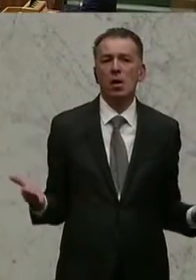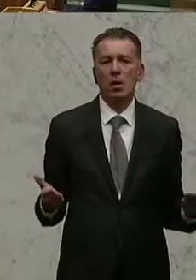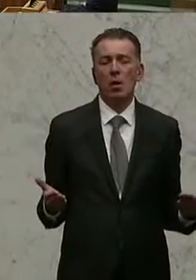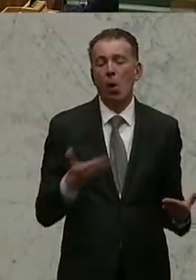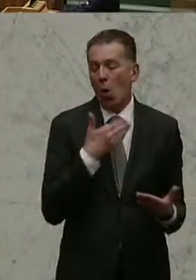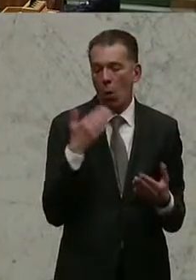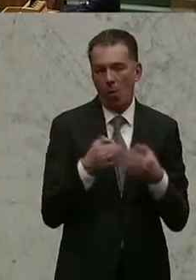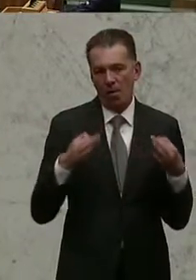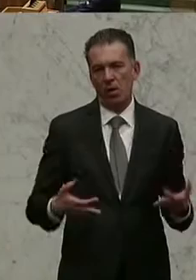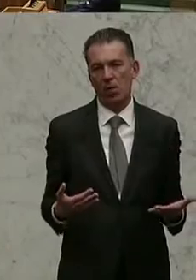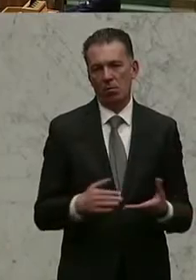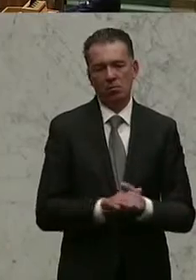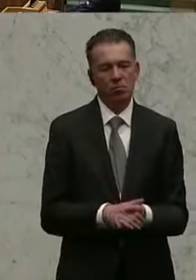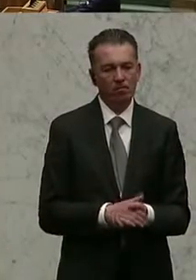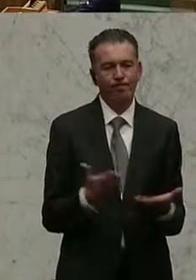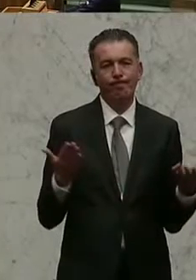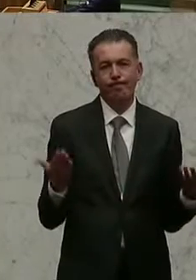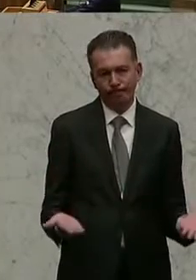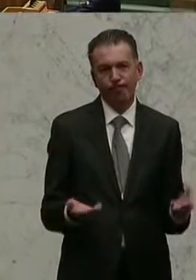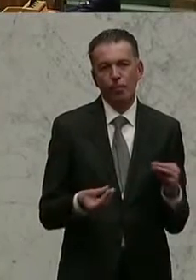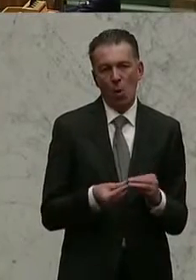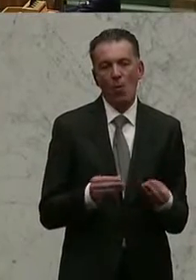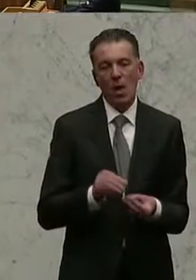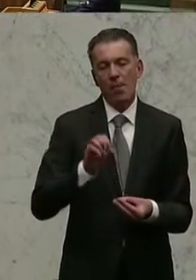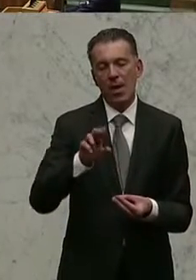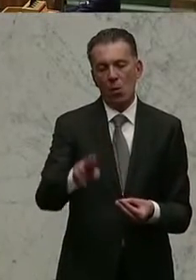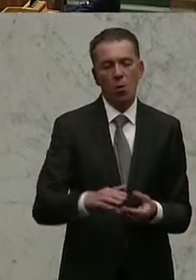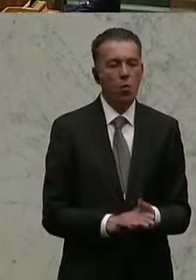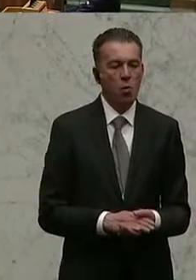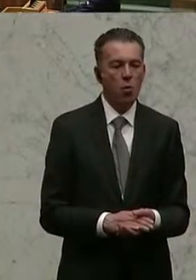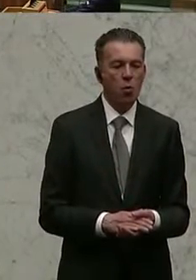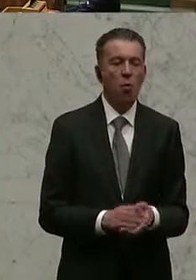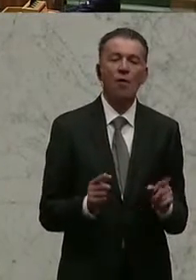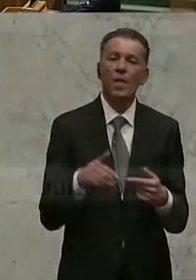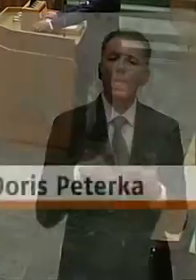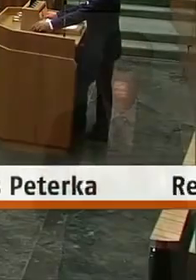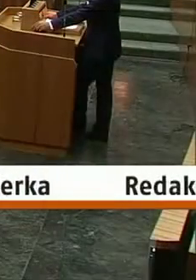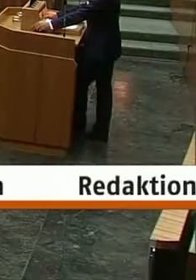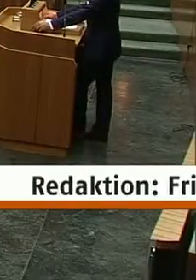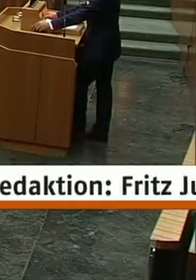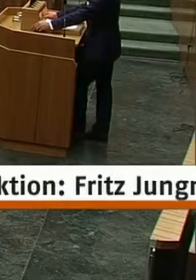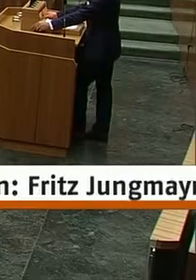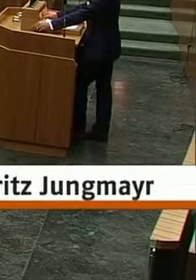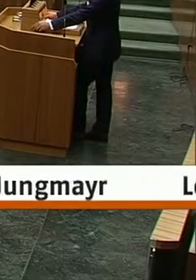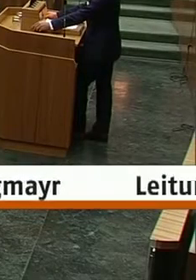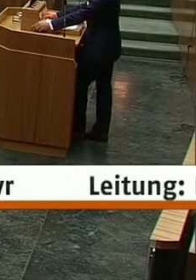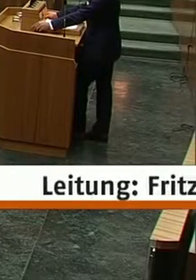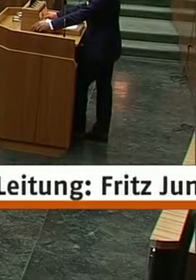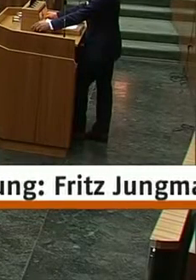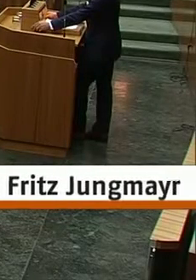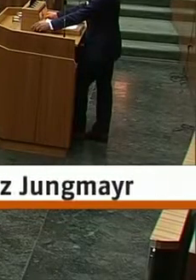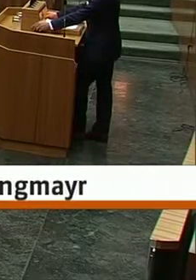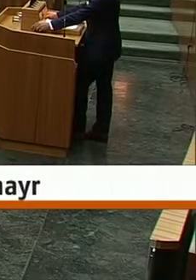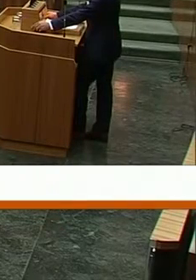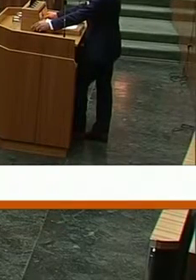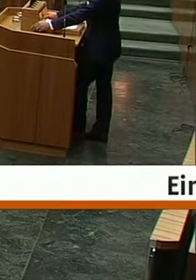passiert nicht. Das ist die Problematik der Europäischen Union, und wir haben dazu beizutragen, dass sich die Union dramatisch ändert und